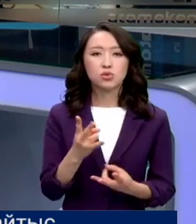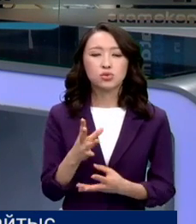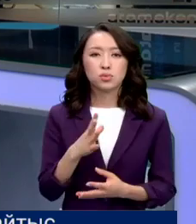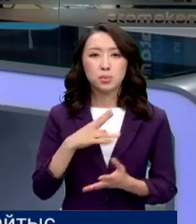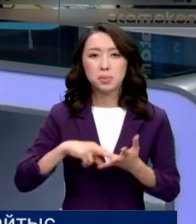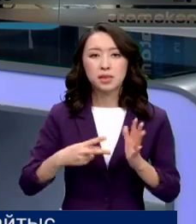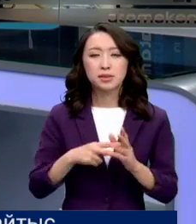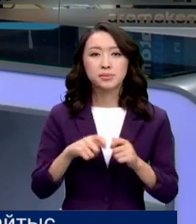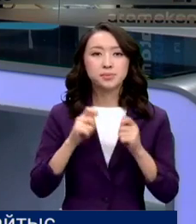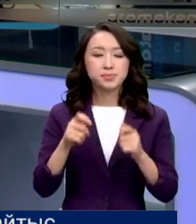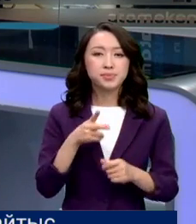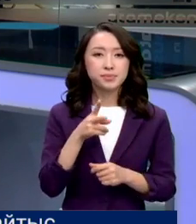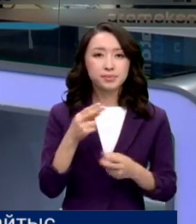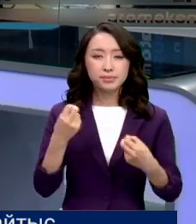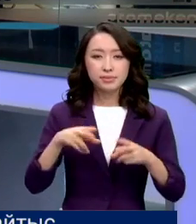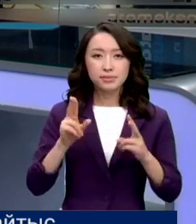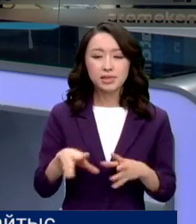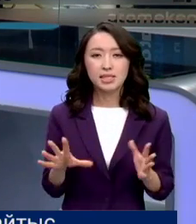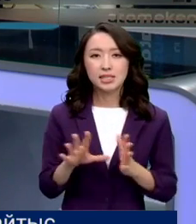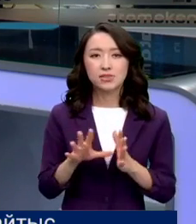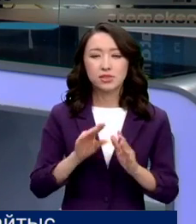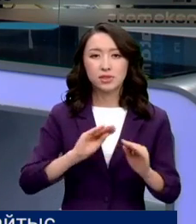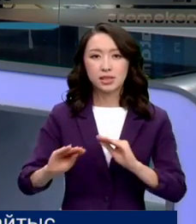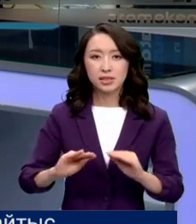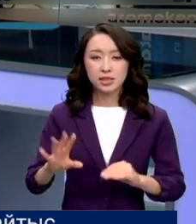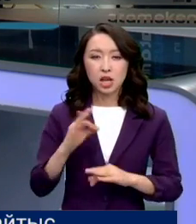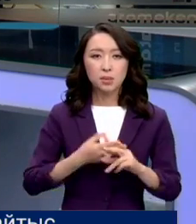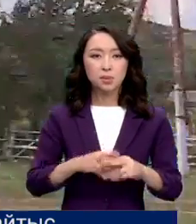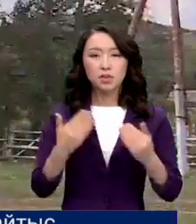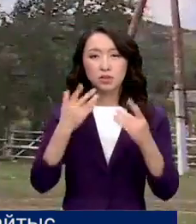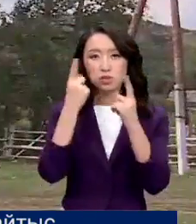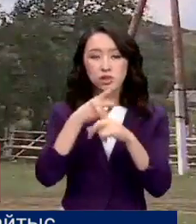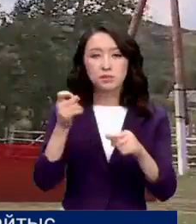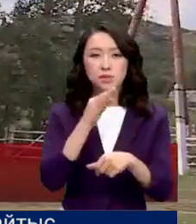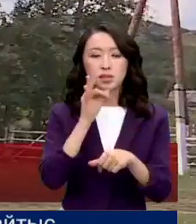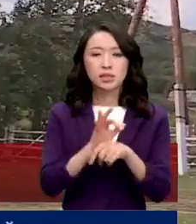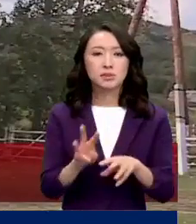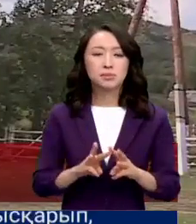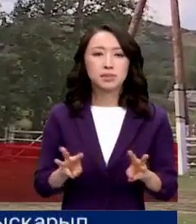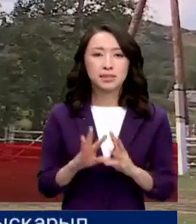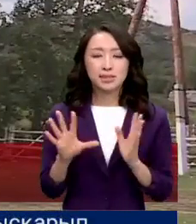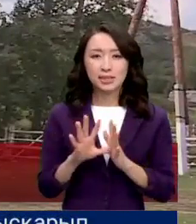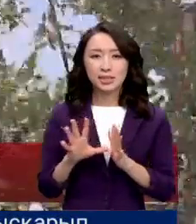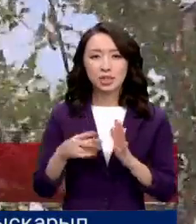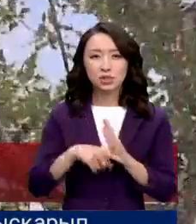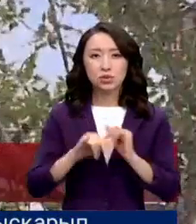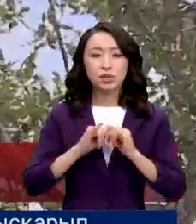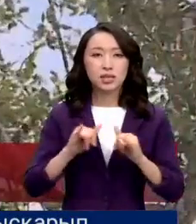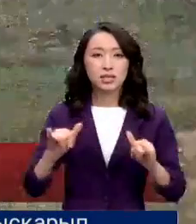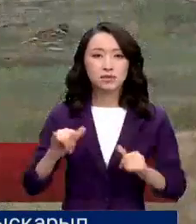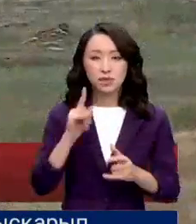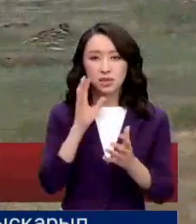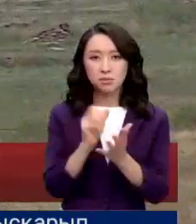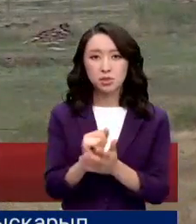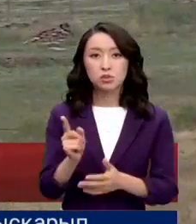планируется создать 2000 специальных цифровых отделений. Об этом сегодня сообщили представители Министерства цифрового развития.